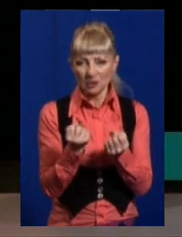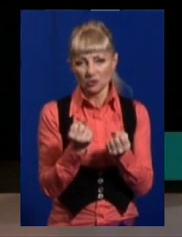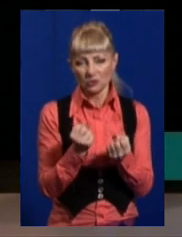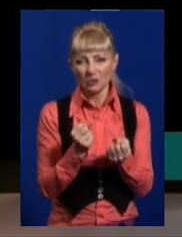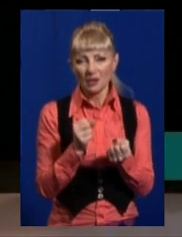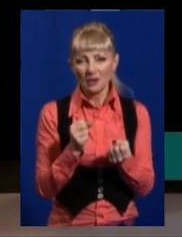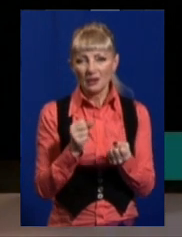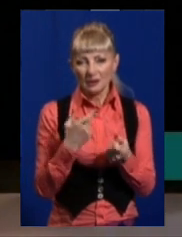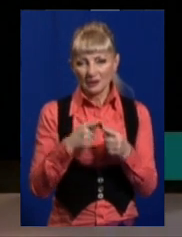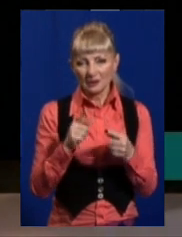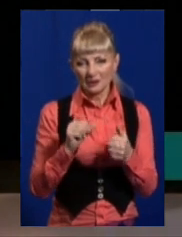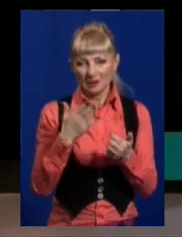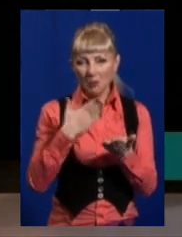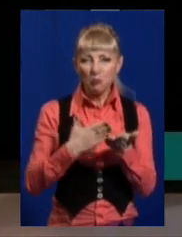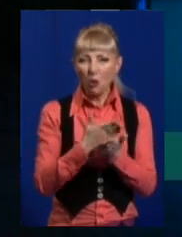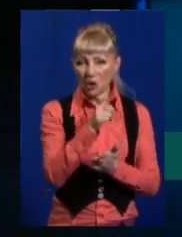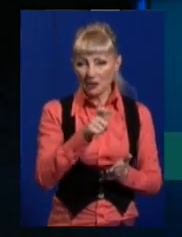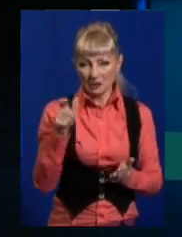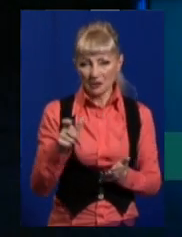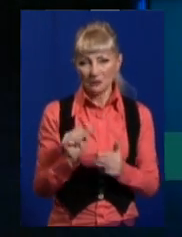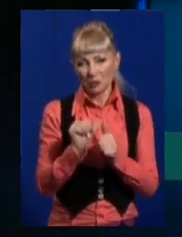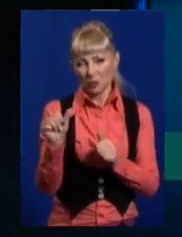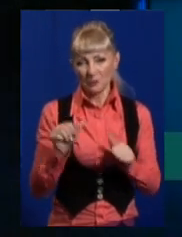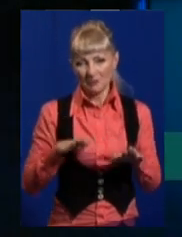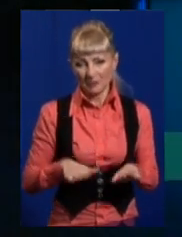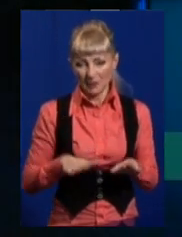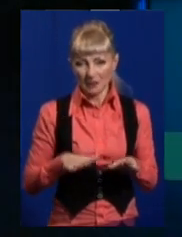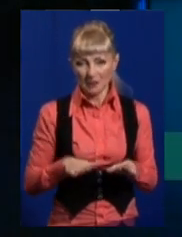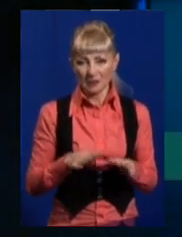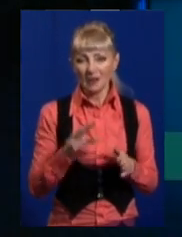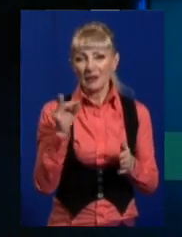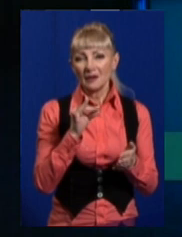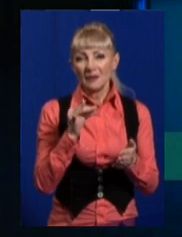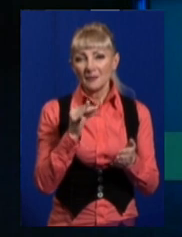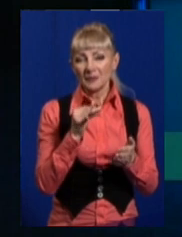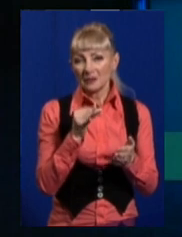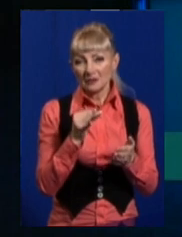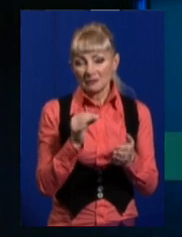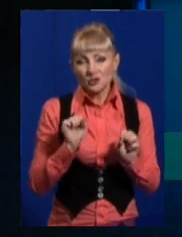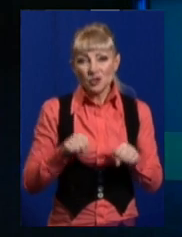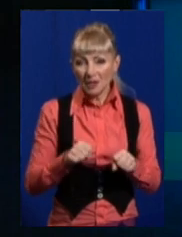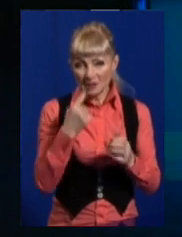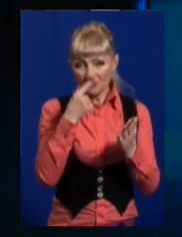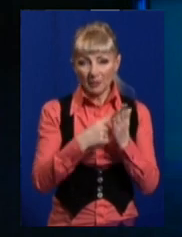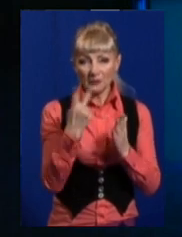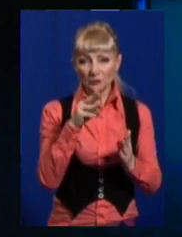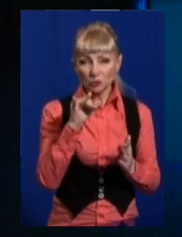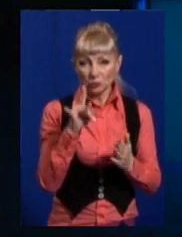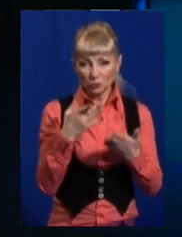які при цьому на всеукраїнському рівні шансів пробитися там у другий тур не мають. Тому